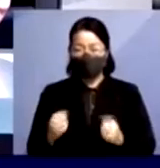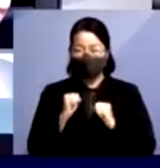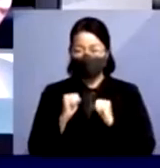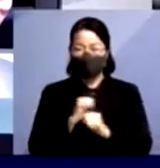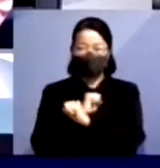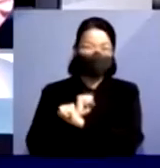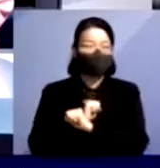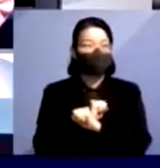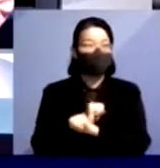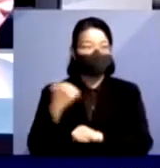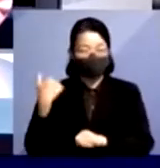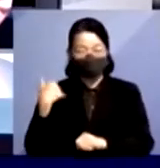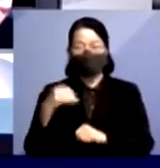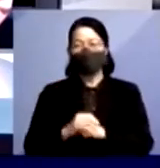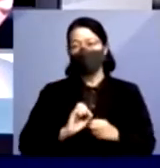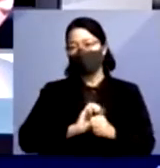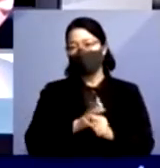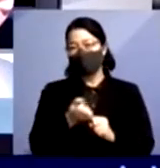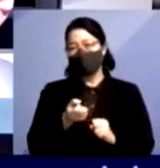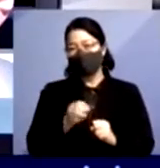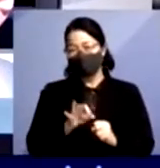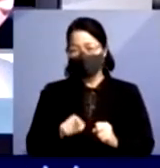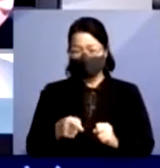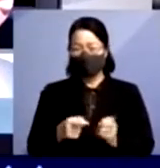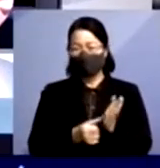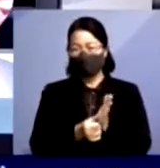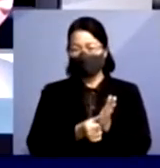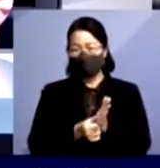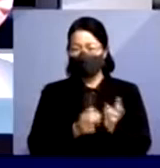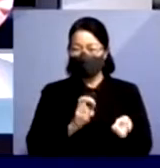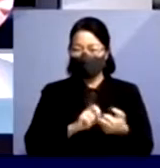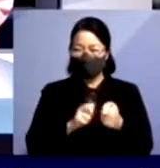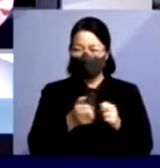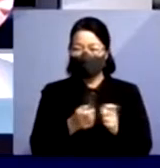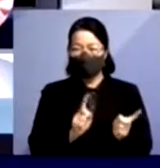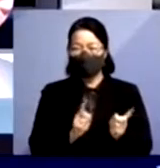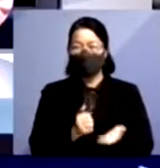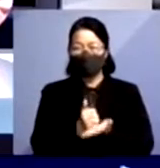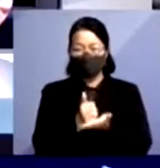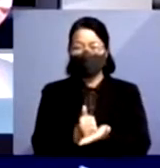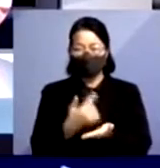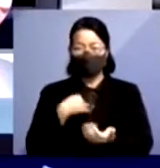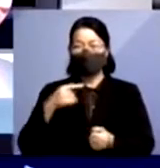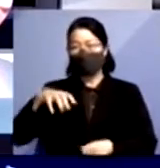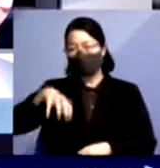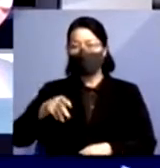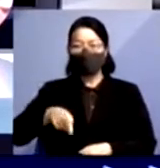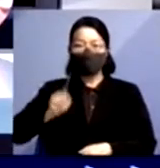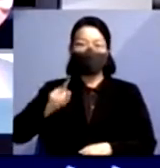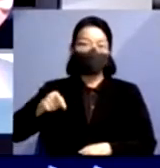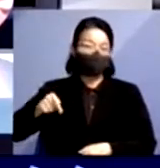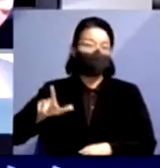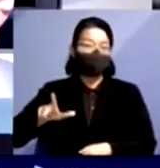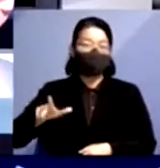ด้านของมณฑลทหารบกที่39ค่ะเขาก็ได้มีการจัดการฝึกปัญหาที่บังคับการการป้องกันและบรรเทาสาธารณภัยด้วยระบ